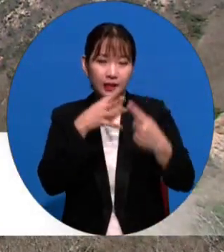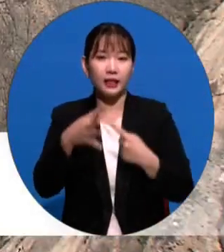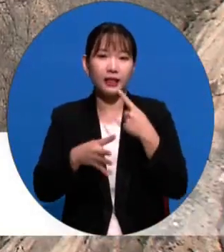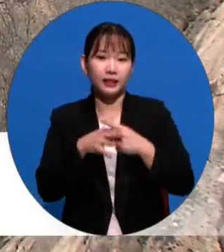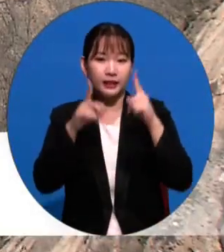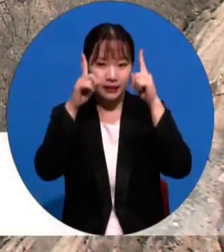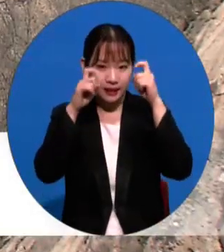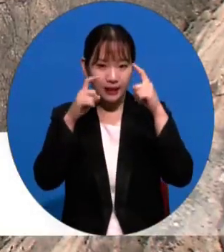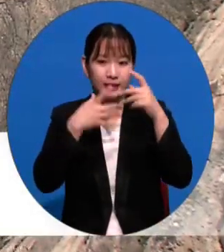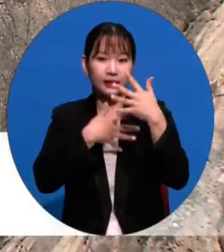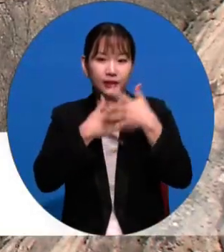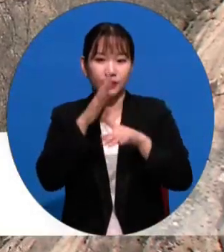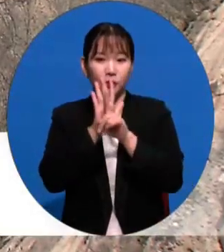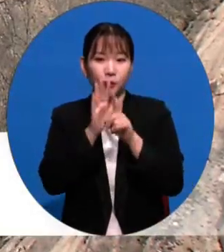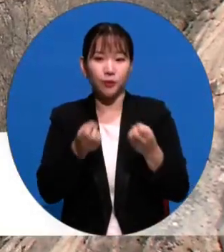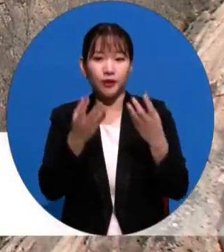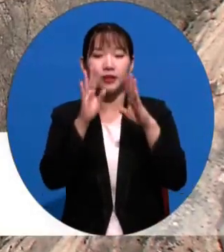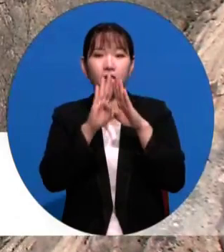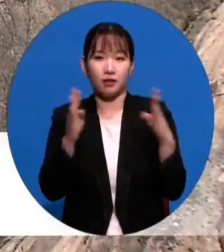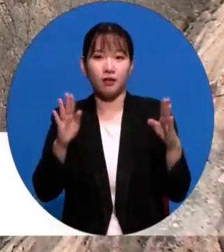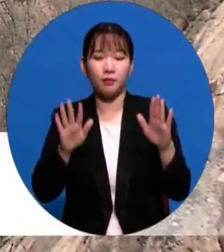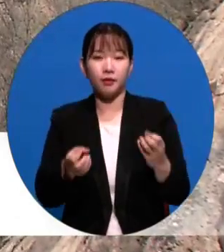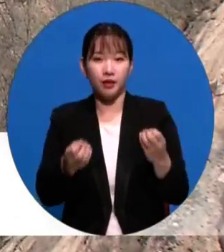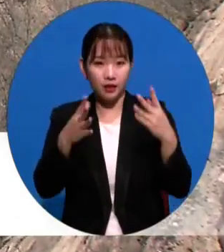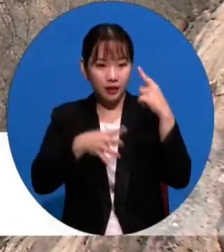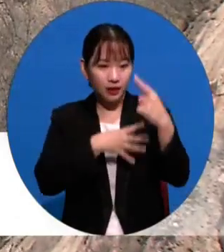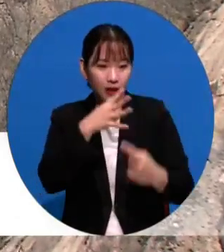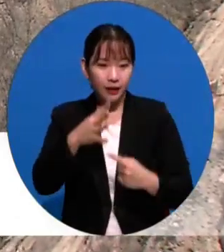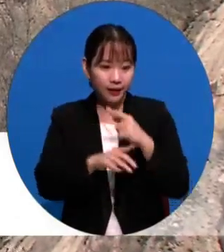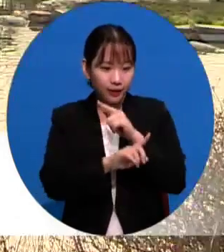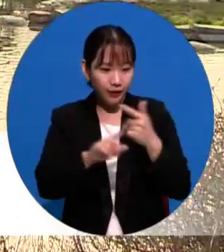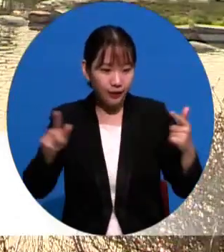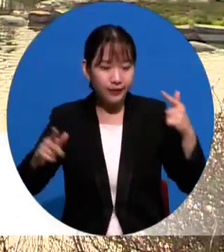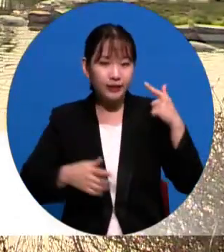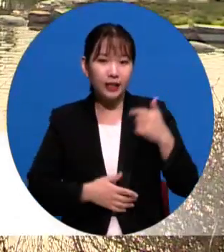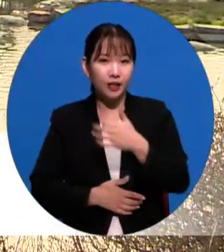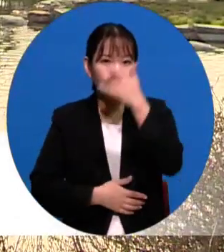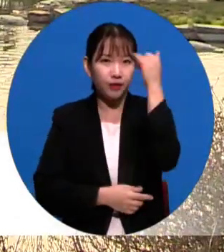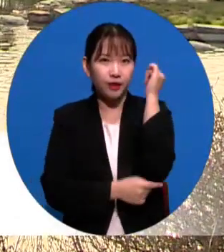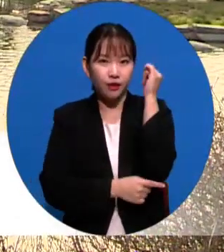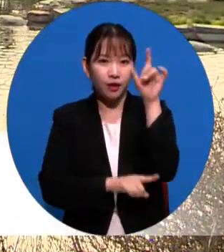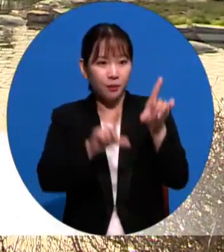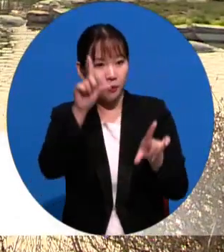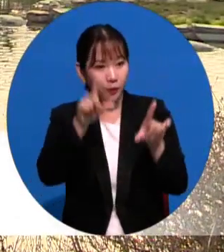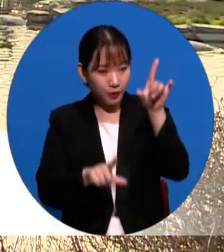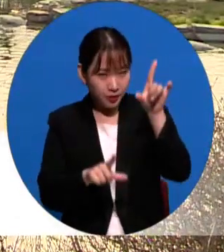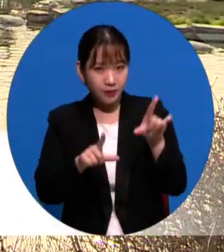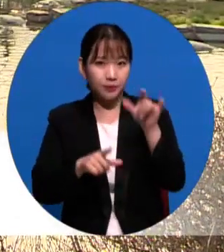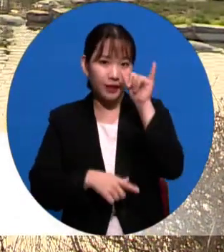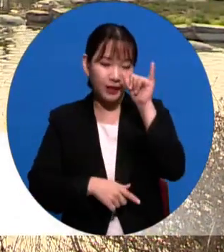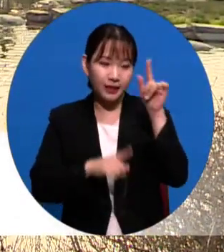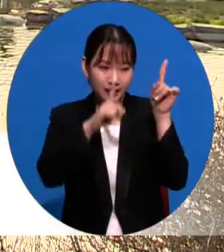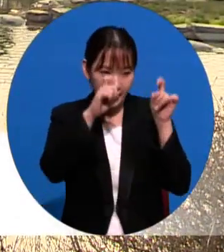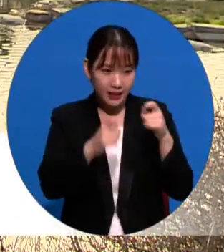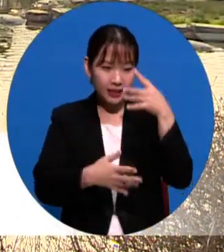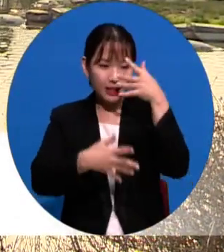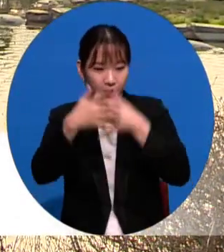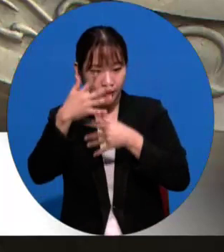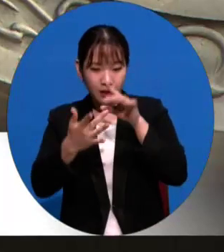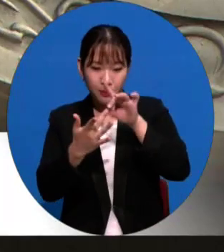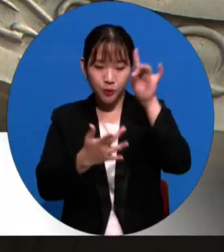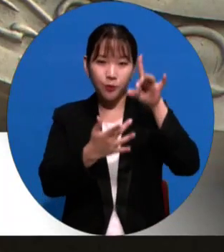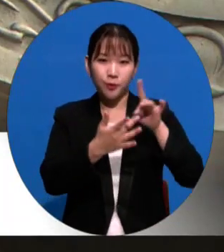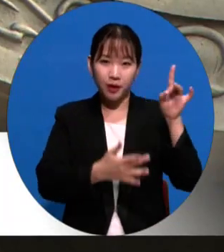공모전을 개최합니다. 이번 공모전은 사계절 다채롭고 아름다운 영암의 풍경이 담긴 사진, 영상 작품을